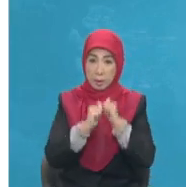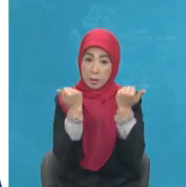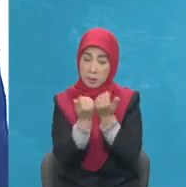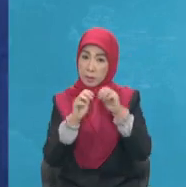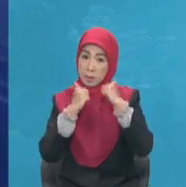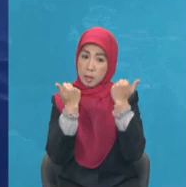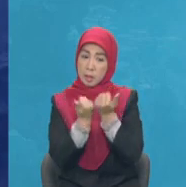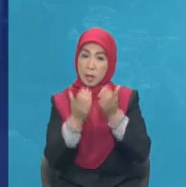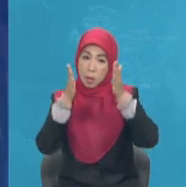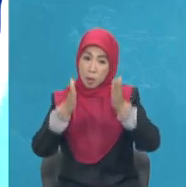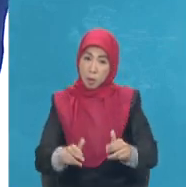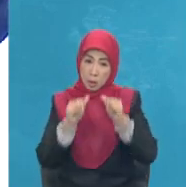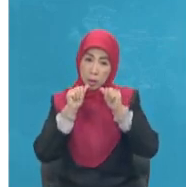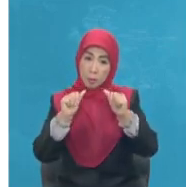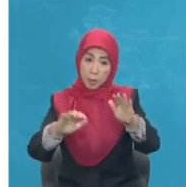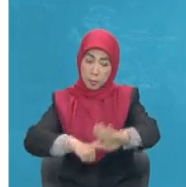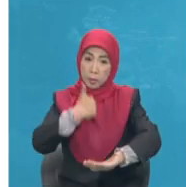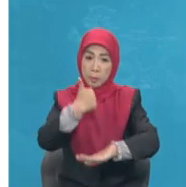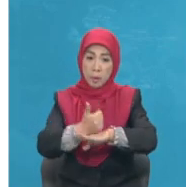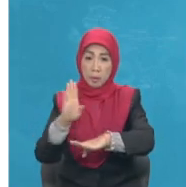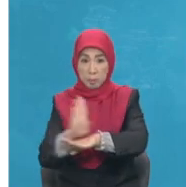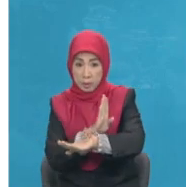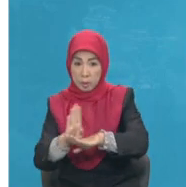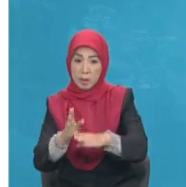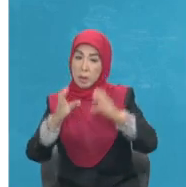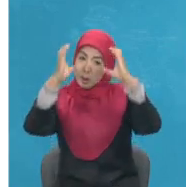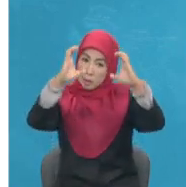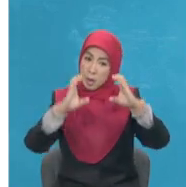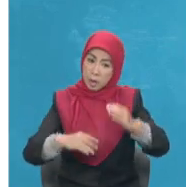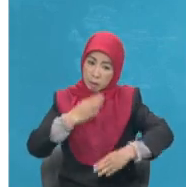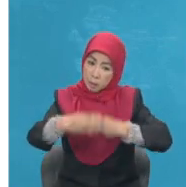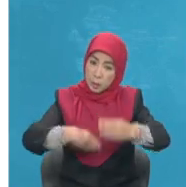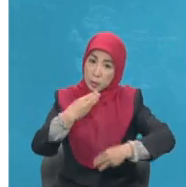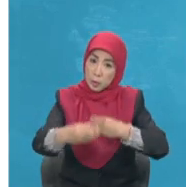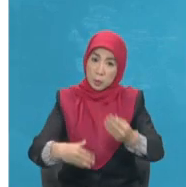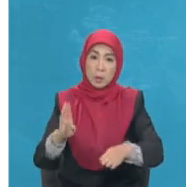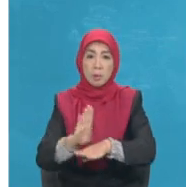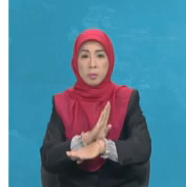dan orang awam mengenai penumbuhan perniagaan dan cara memajukan